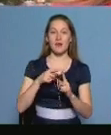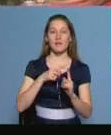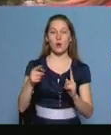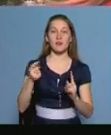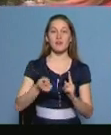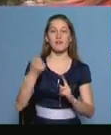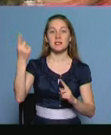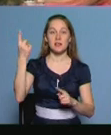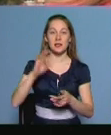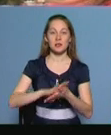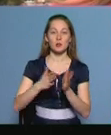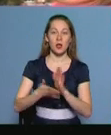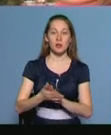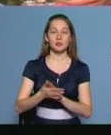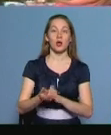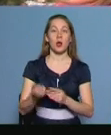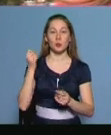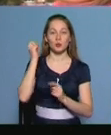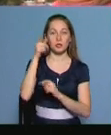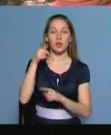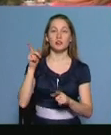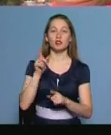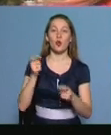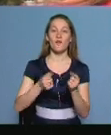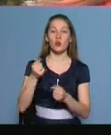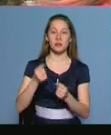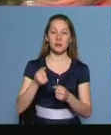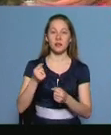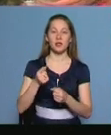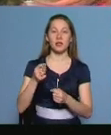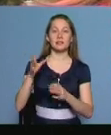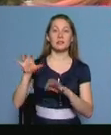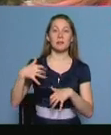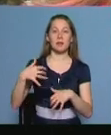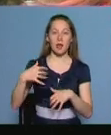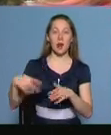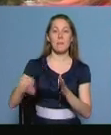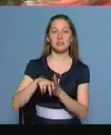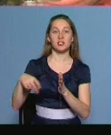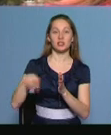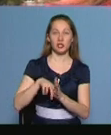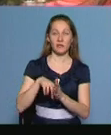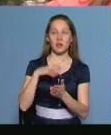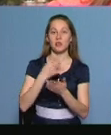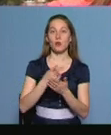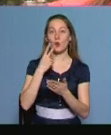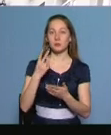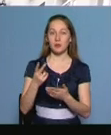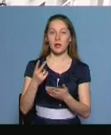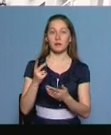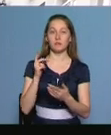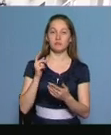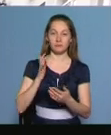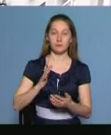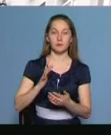выяснения ситуации выяснилось, что водители забирали пассажиров по своему усмотрению, то есть идя навстречу местным жителям.